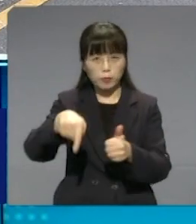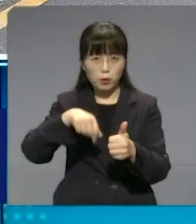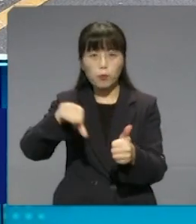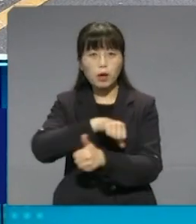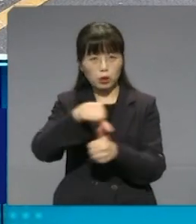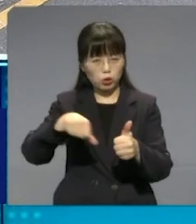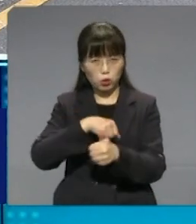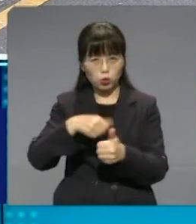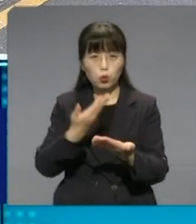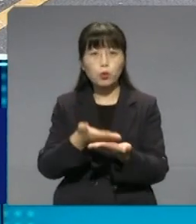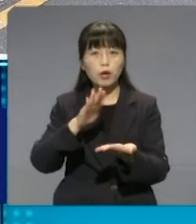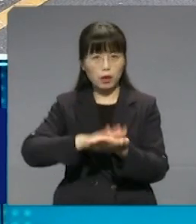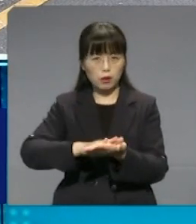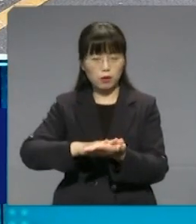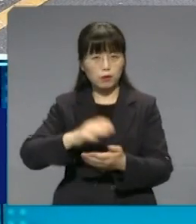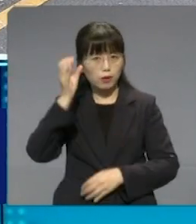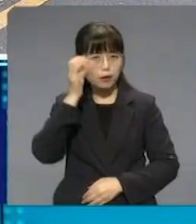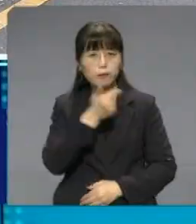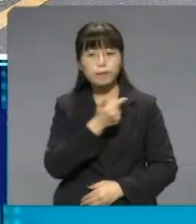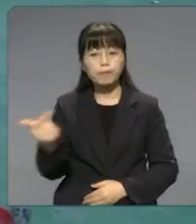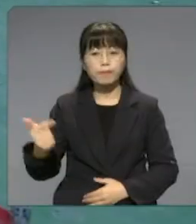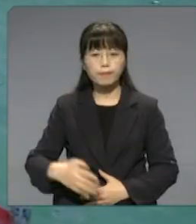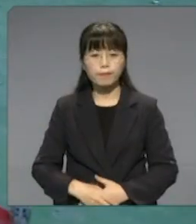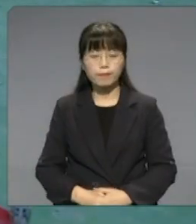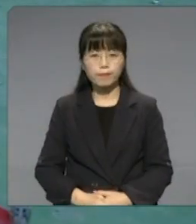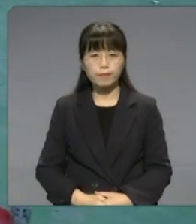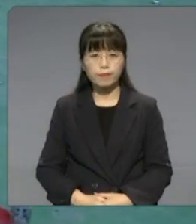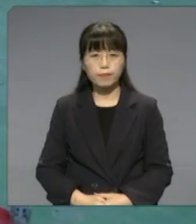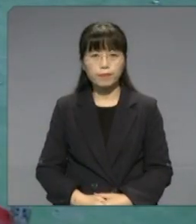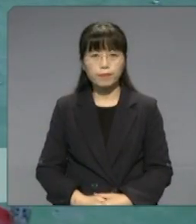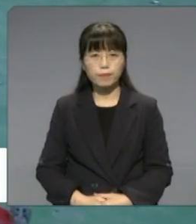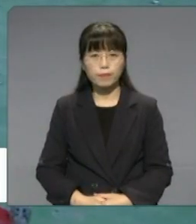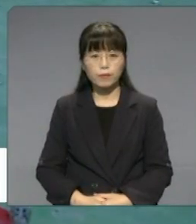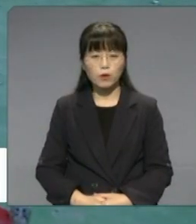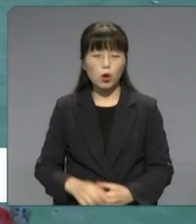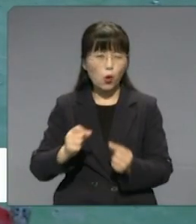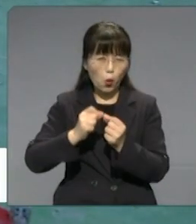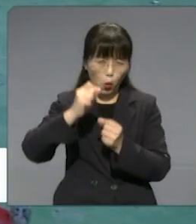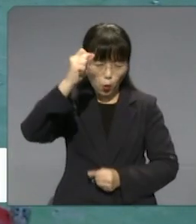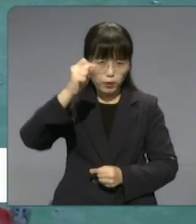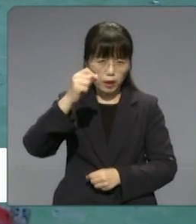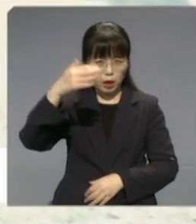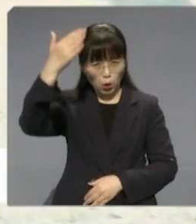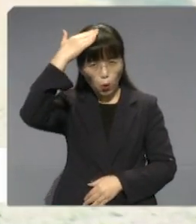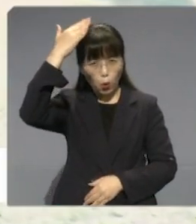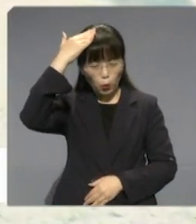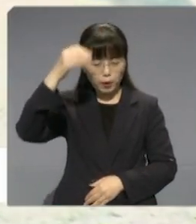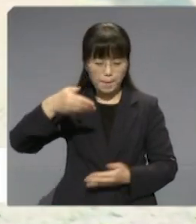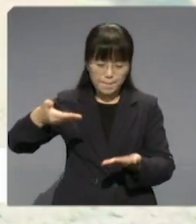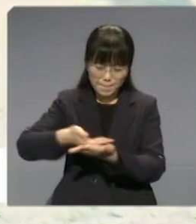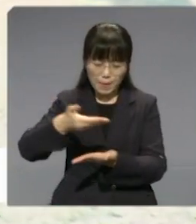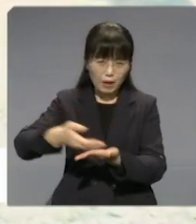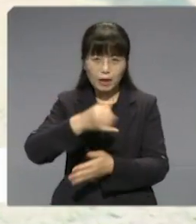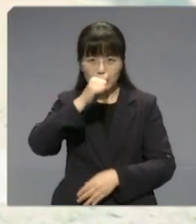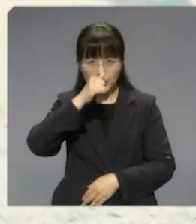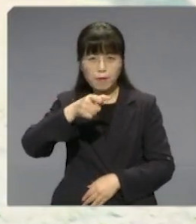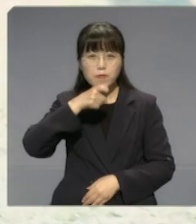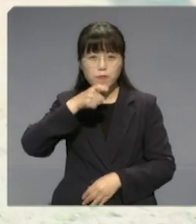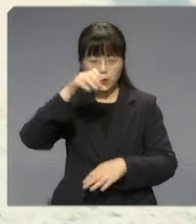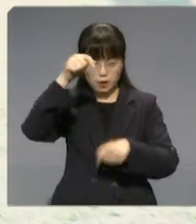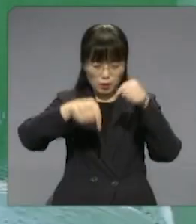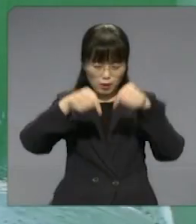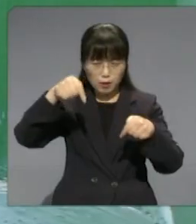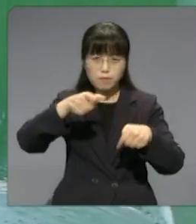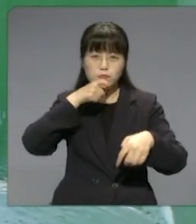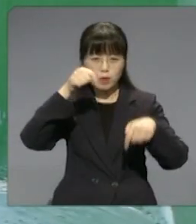기대됩니다 이정현 기자입니다 오래된 옥상 바닥을 뜯어냅니다 빗물이 스며들어